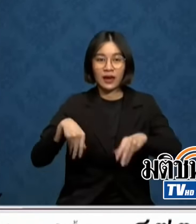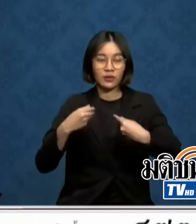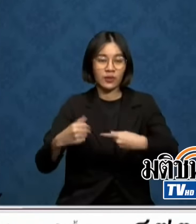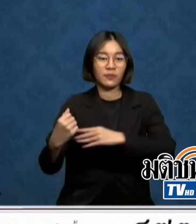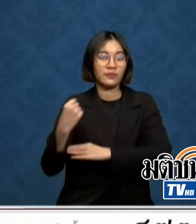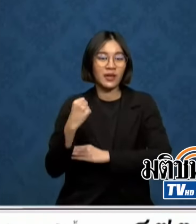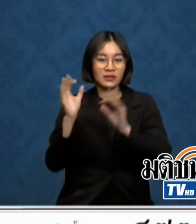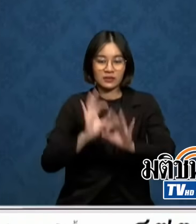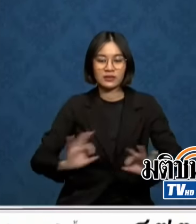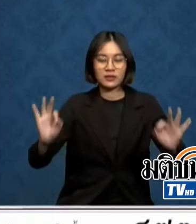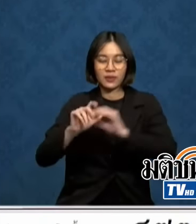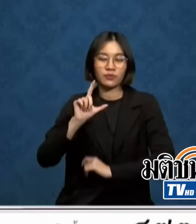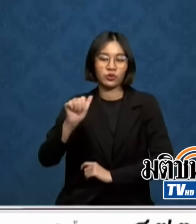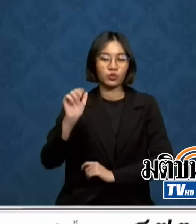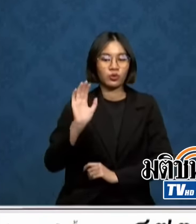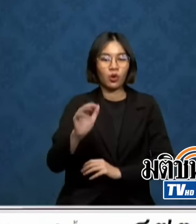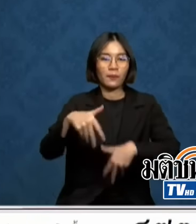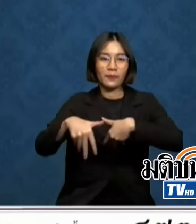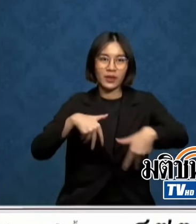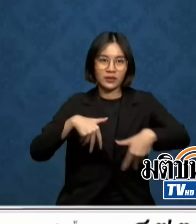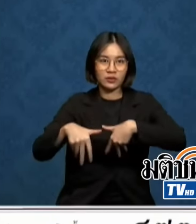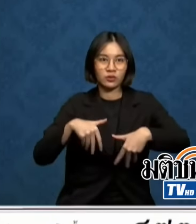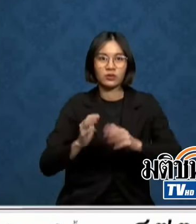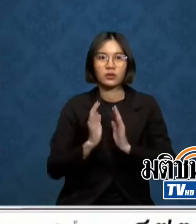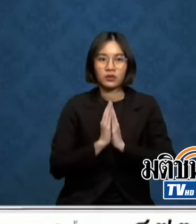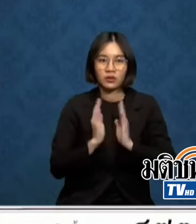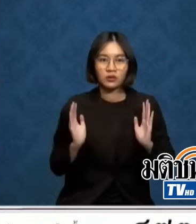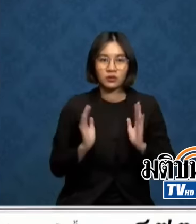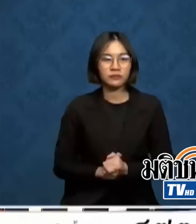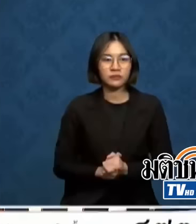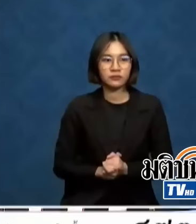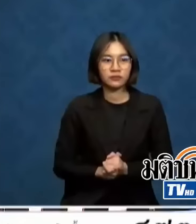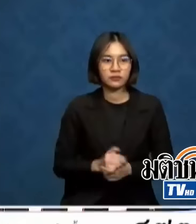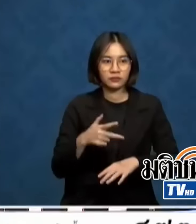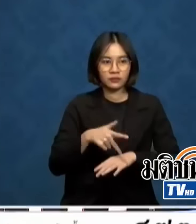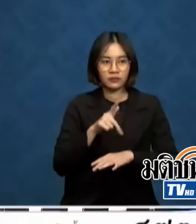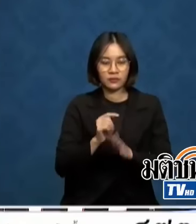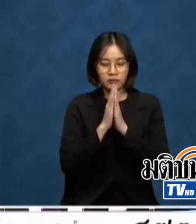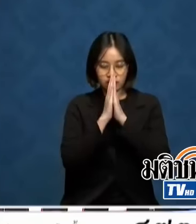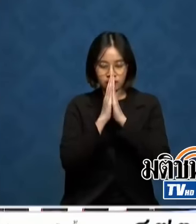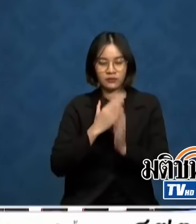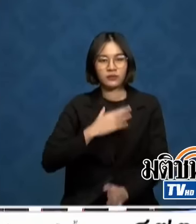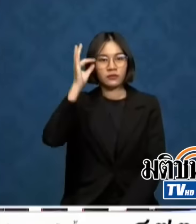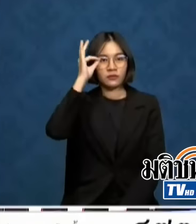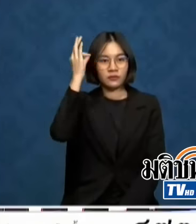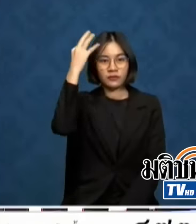อำนาจสูงสุดที่เป็นของประชาชนขอบคุณครับท่านประธานครับเรียนประธานสภาที่เคพครับกระผมพฤตวศิลป์ผู้แทนราษฎร